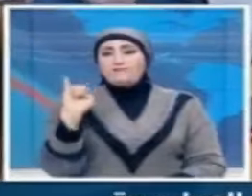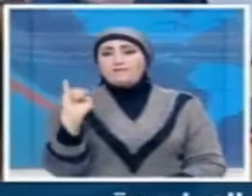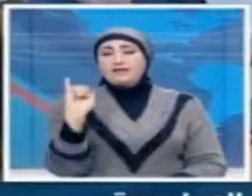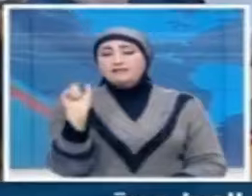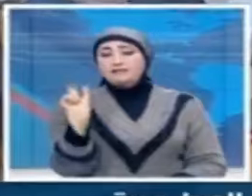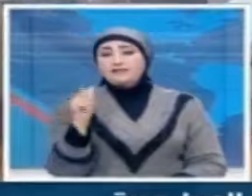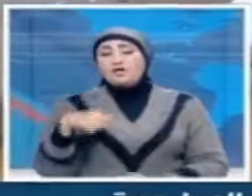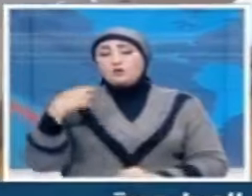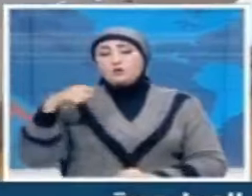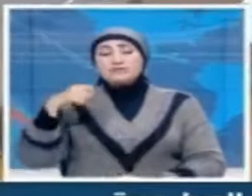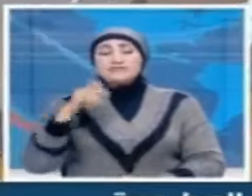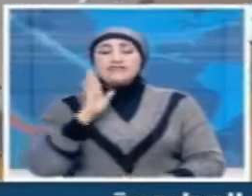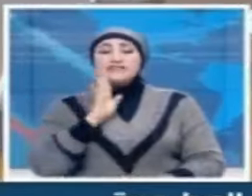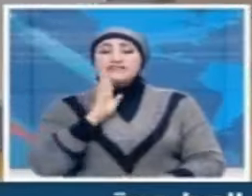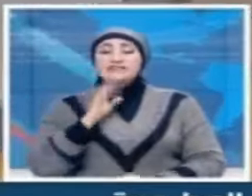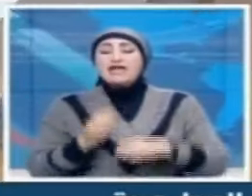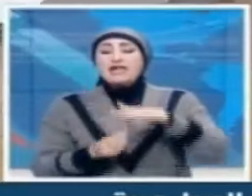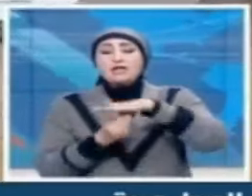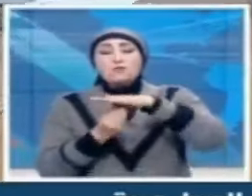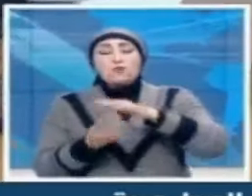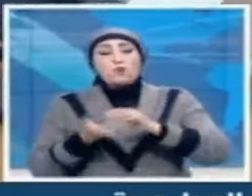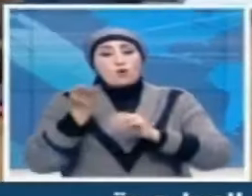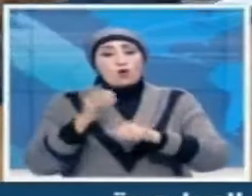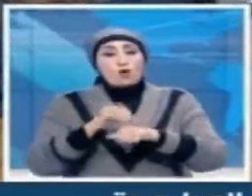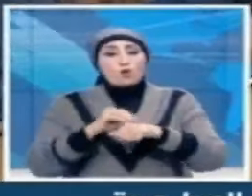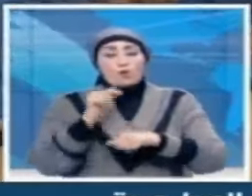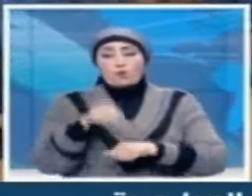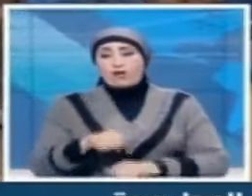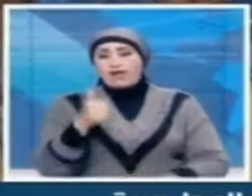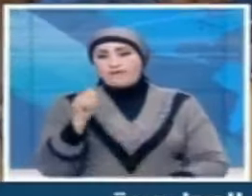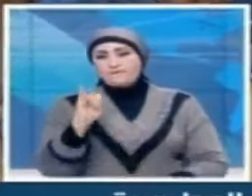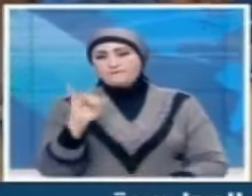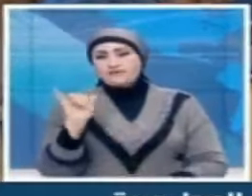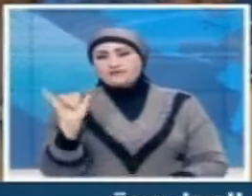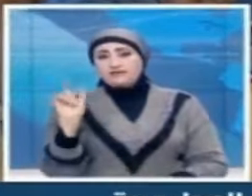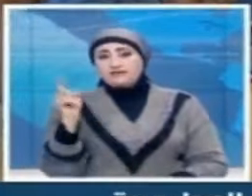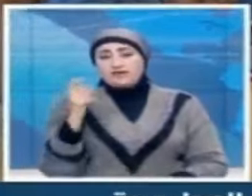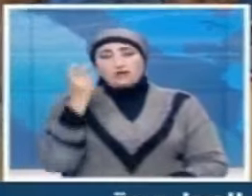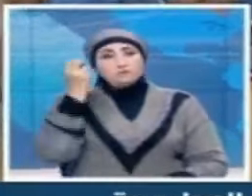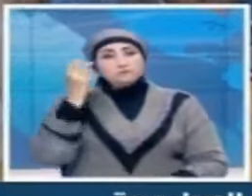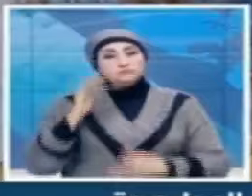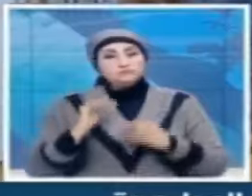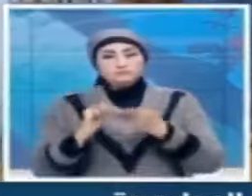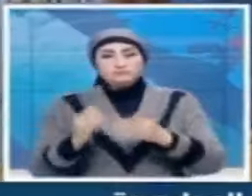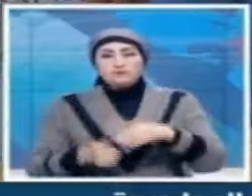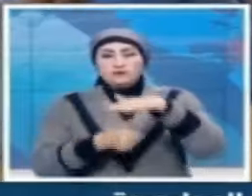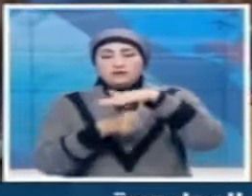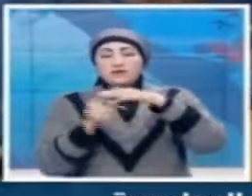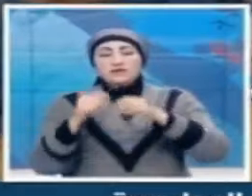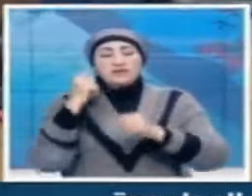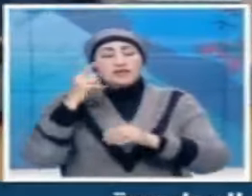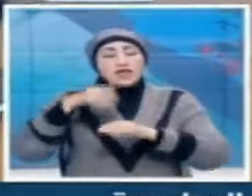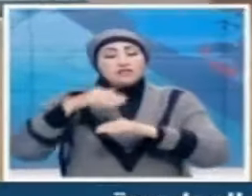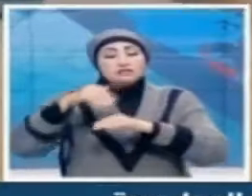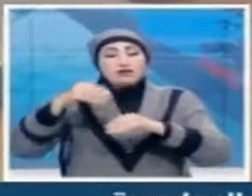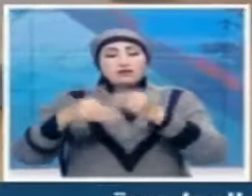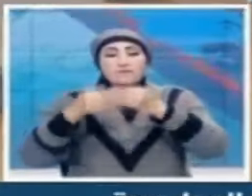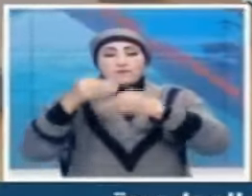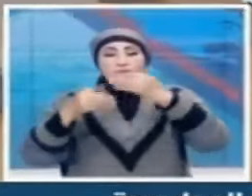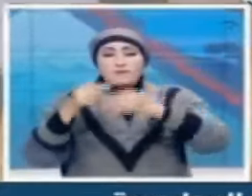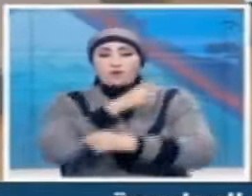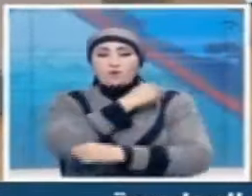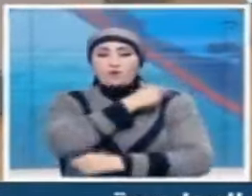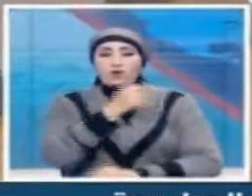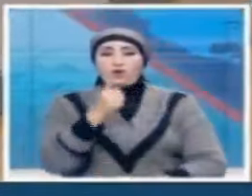التعليم العالي والبحث العلمي، واللواء امير سيد احمد مستشار رئيس الجمهورية للتخطيط العمراني، واللواء